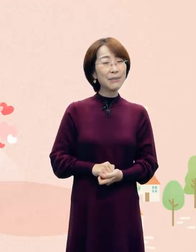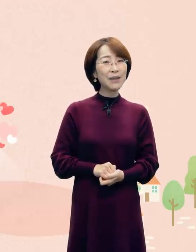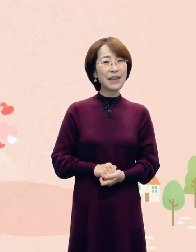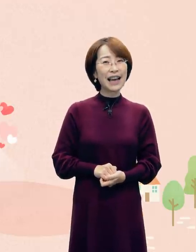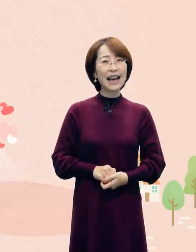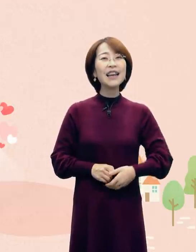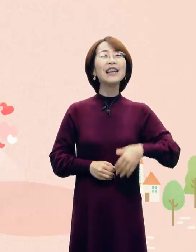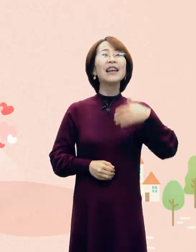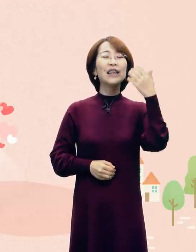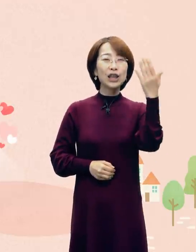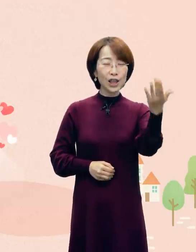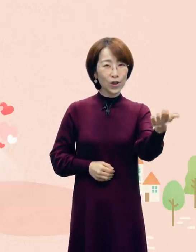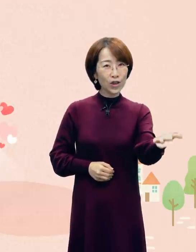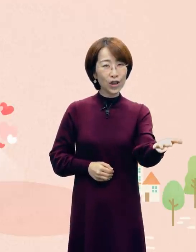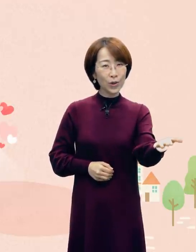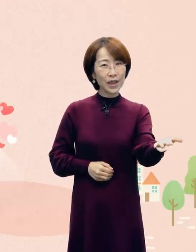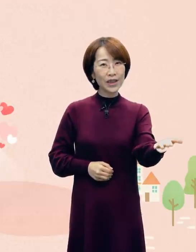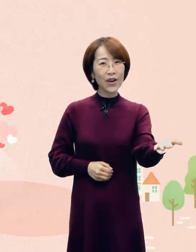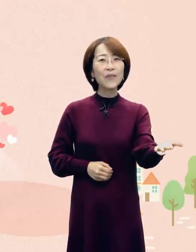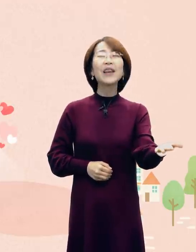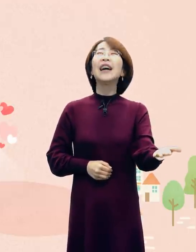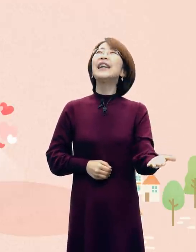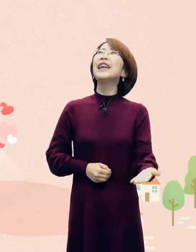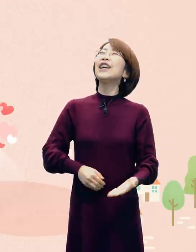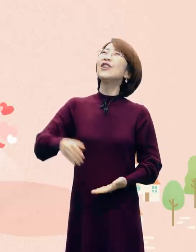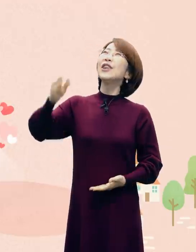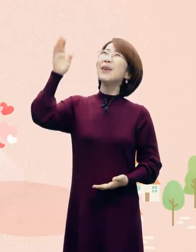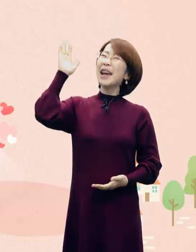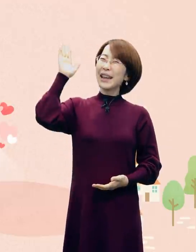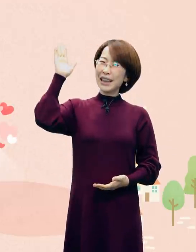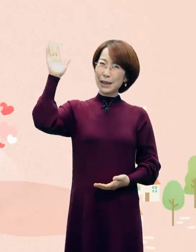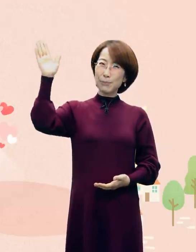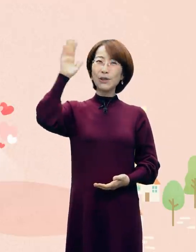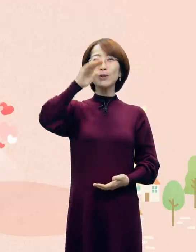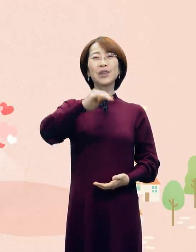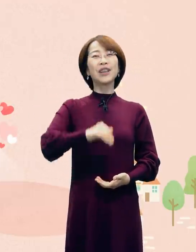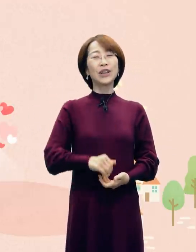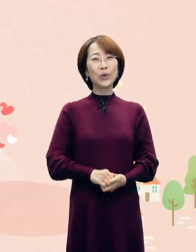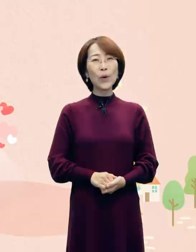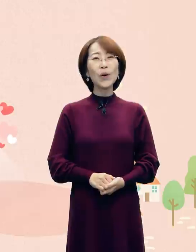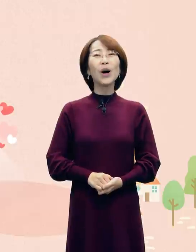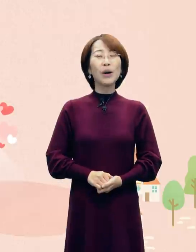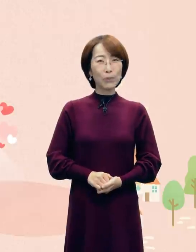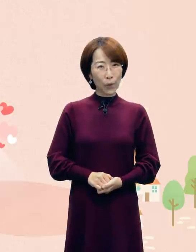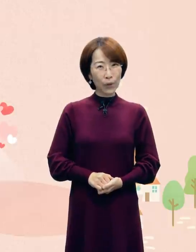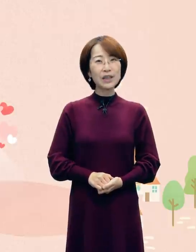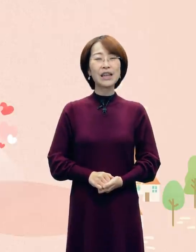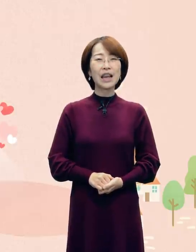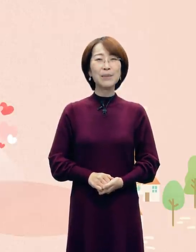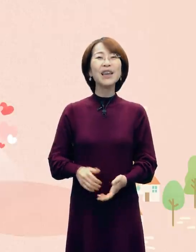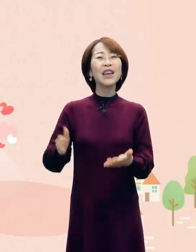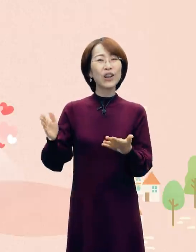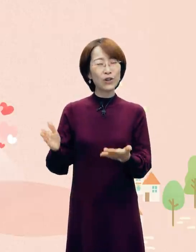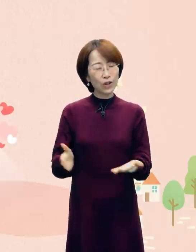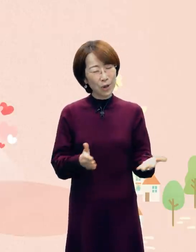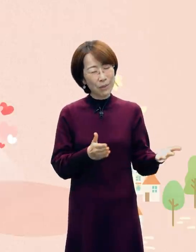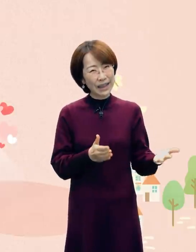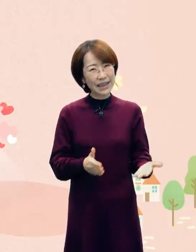만나는 사람들마다 친구들을 통해서 예수님의 기쁜 소식을 듣고 모든